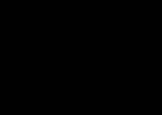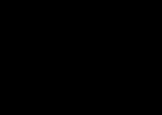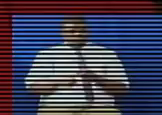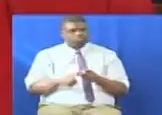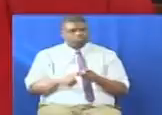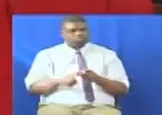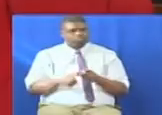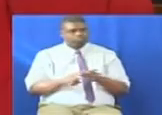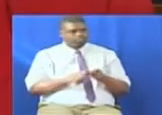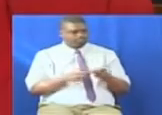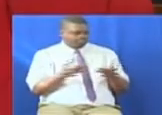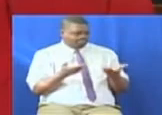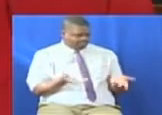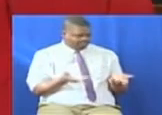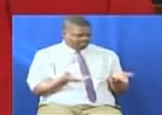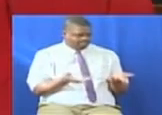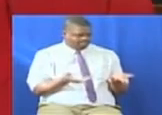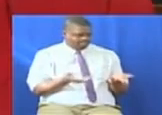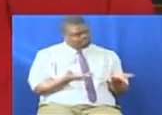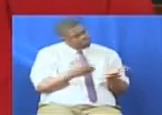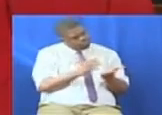Wako watu walisema tu lockdown.